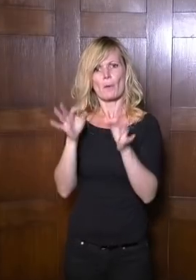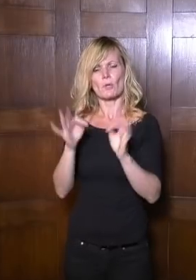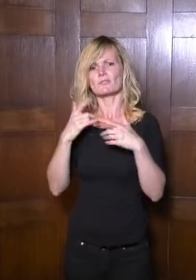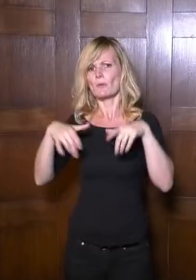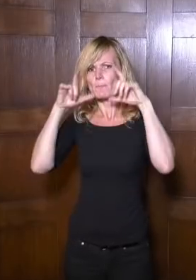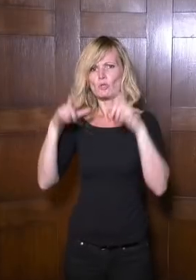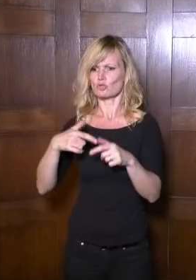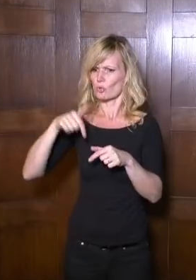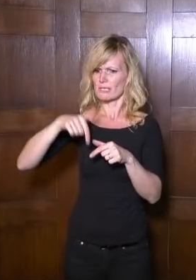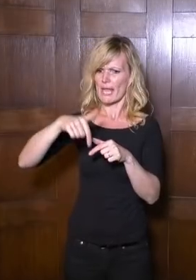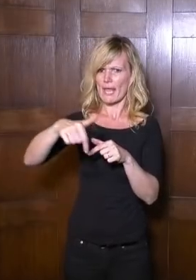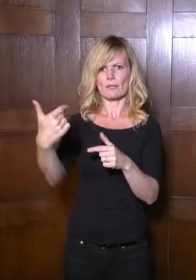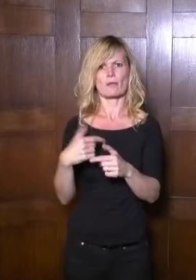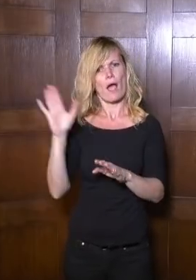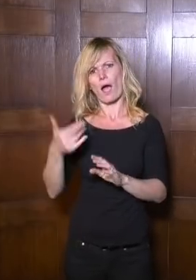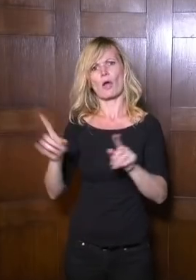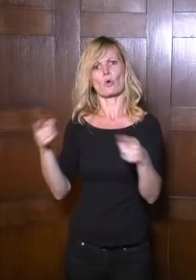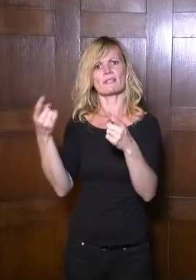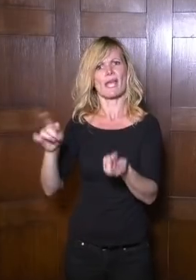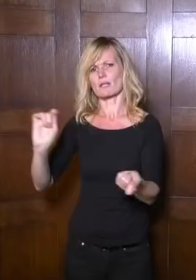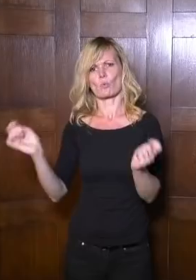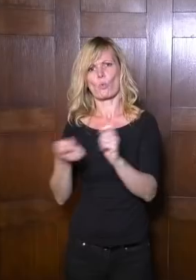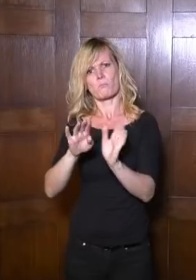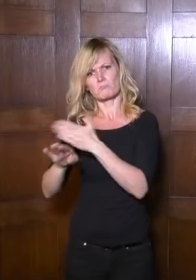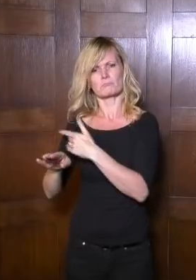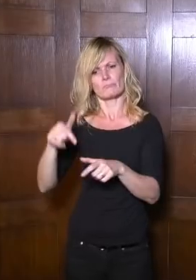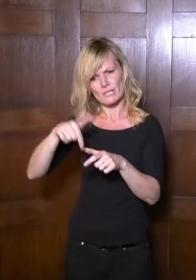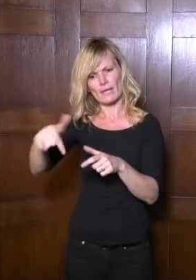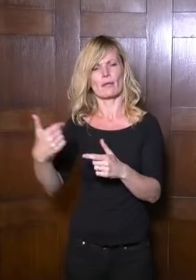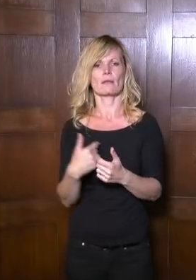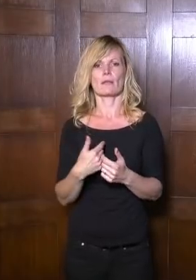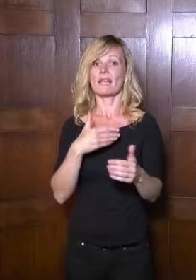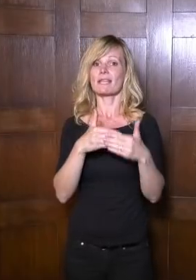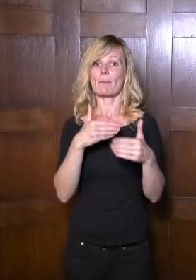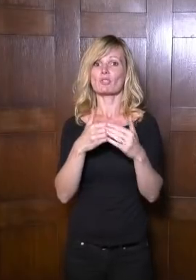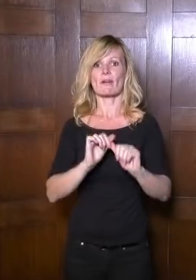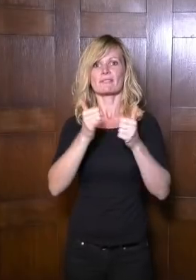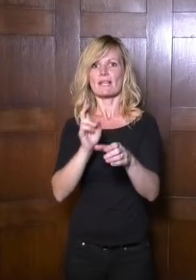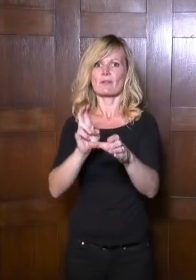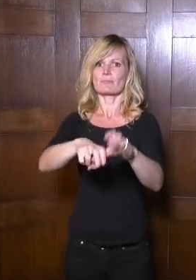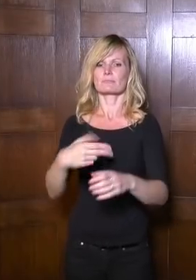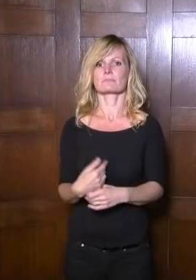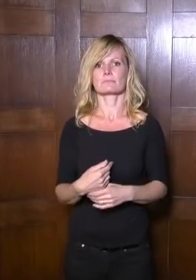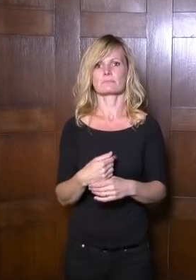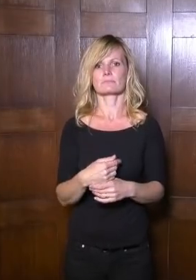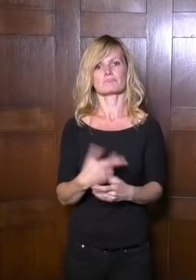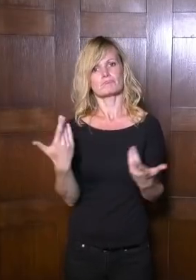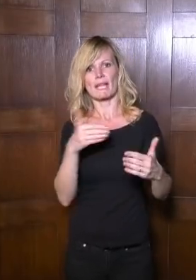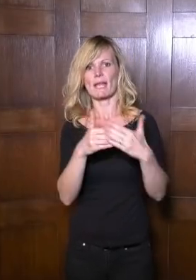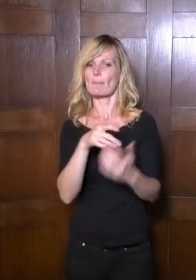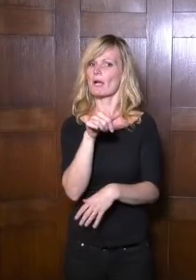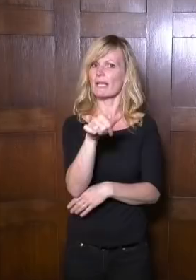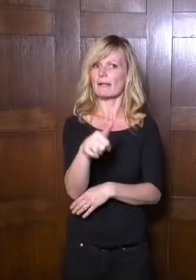nähen, statt ein Konzert zu veranstalten, in die Nachbarschaftshilfe einzutreten, mal bei Leuten zu klingeln, zu fragen, wie geht's ihnen. Also so